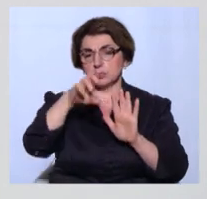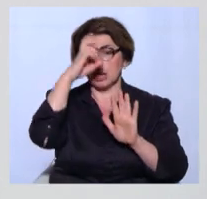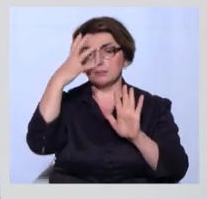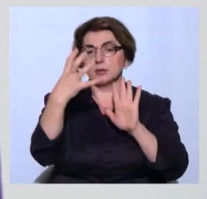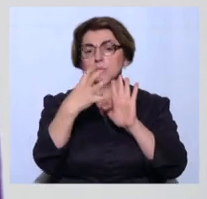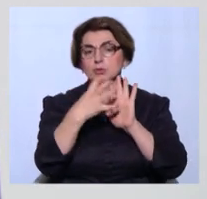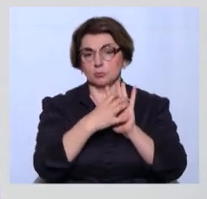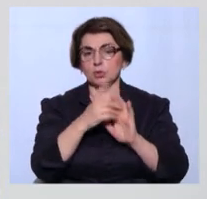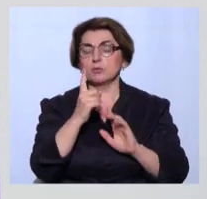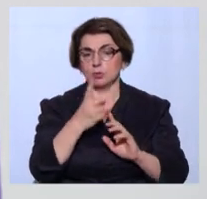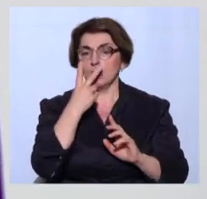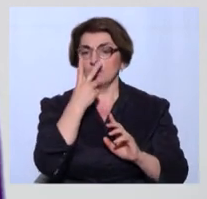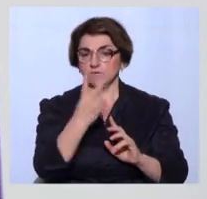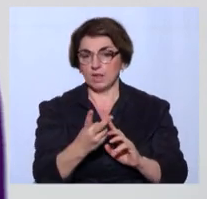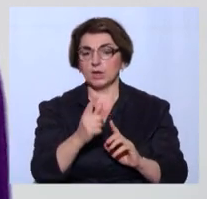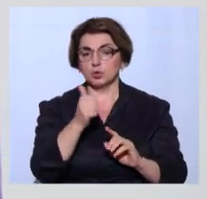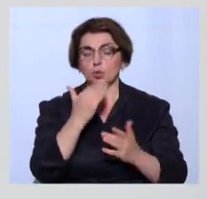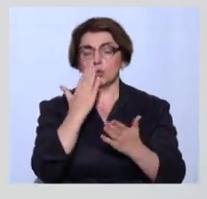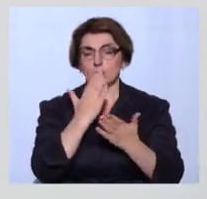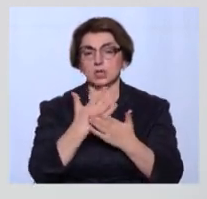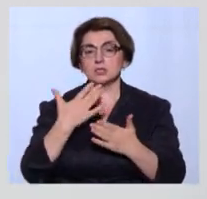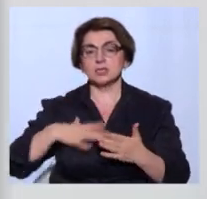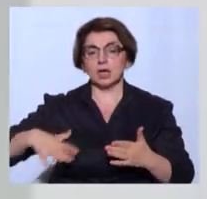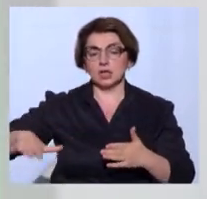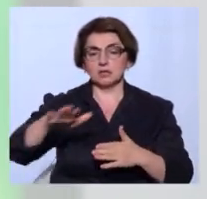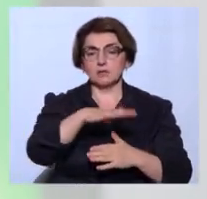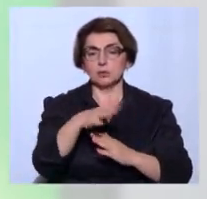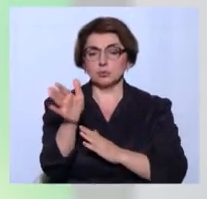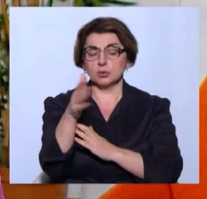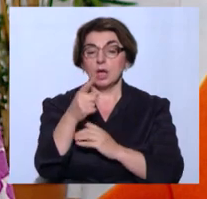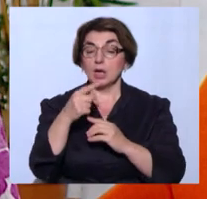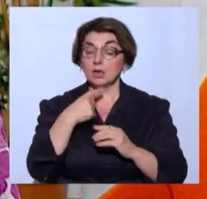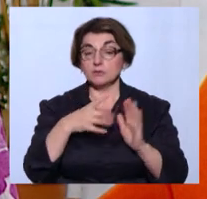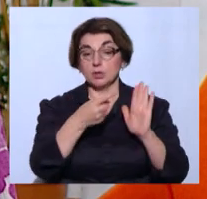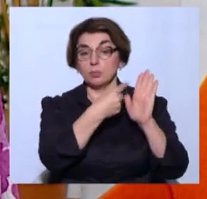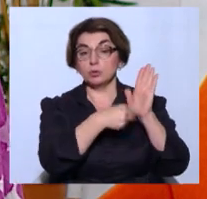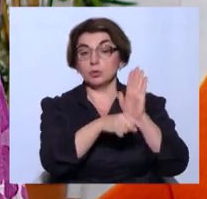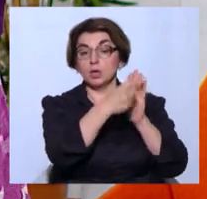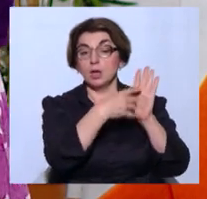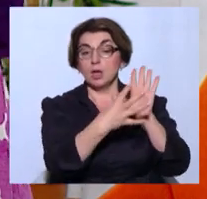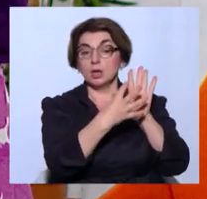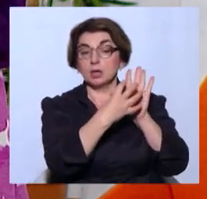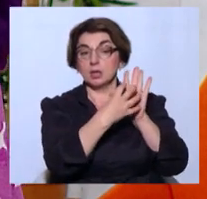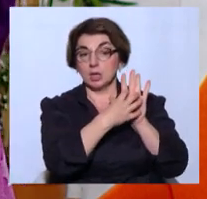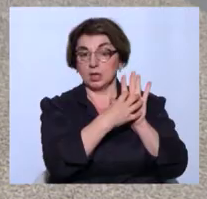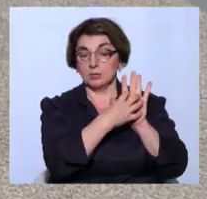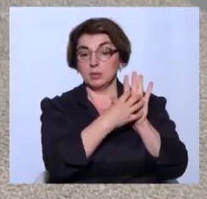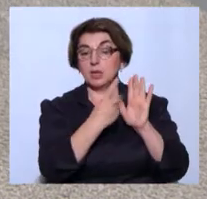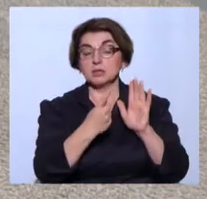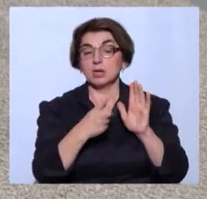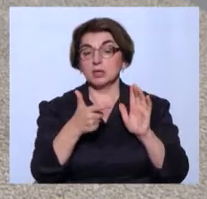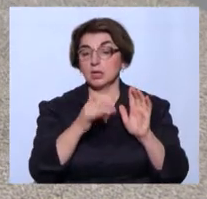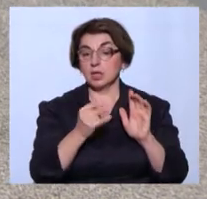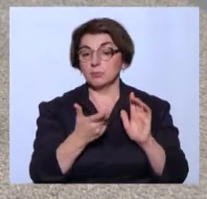სიმბოლო. თქვენ იცით, როგორ გამოიყურება ჩვენი დროშა. ახლა კი ვისაუბროთ გერბზე. ეს არის საქართველოს